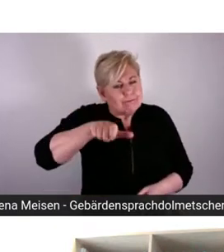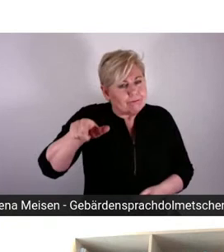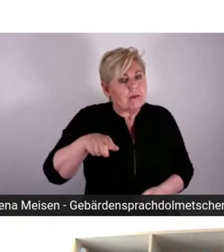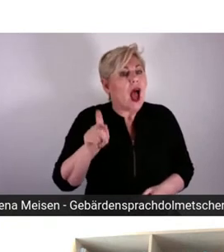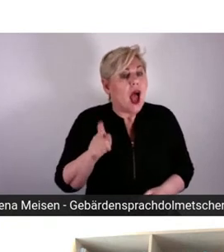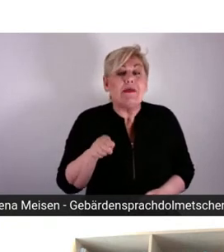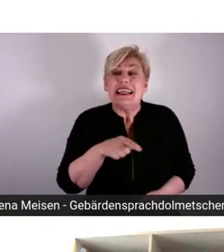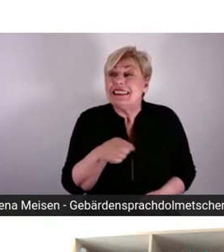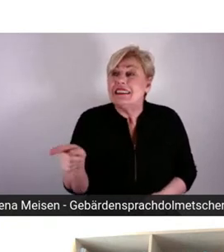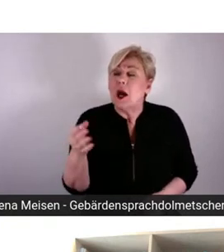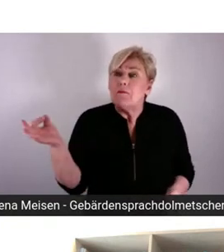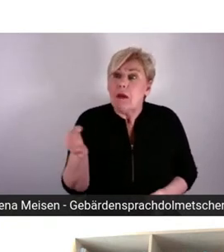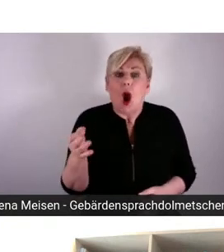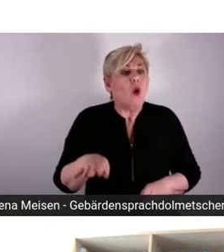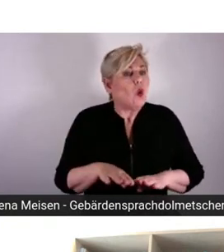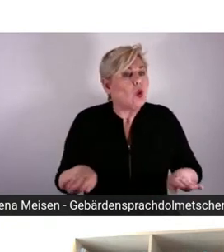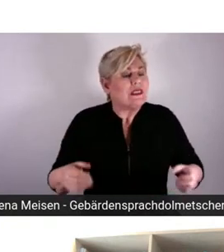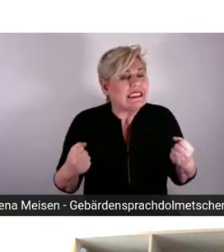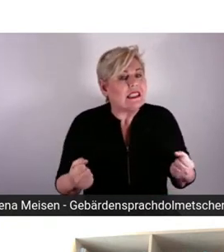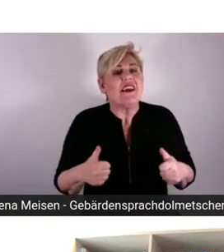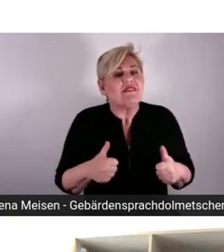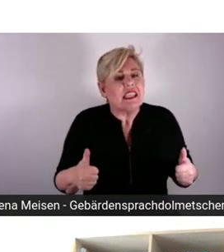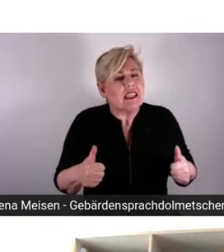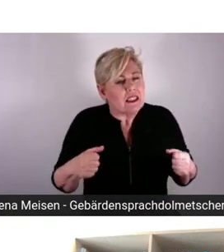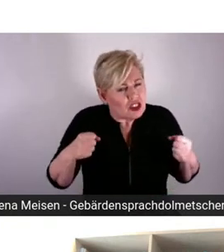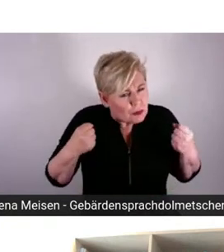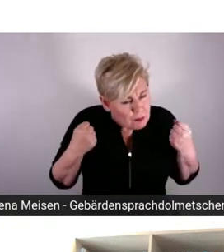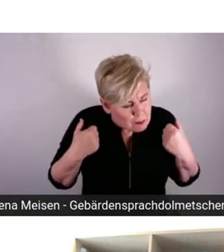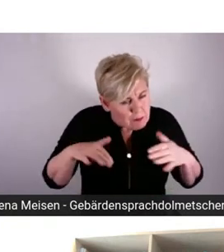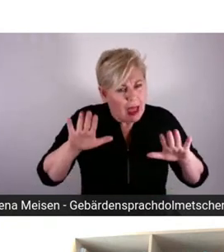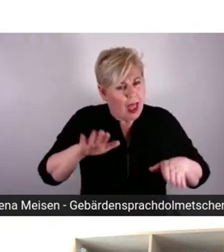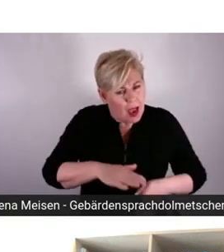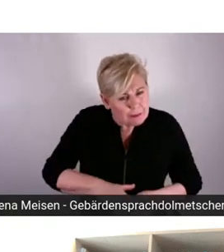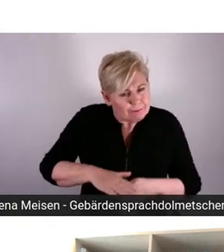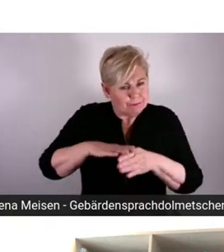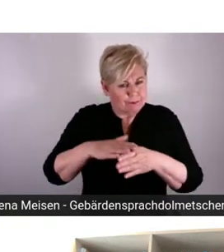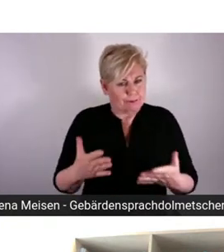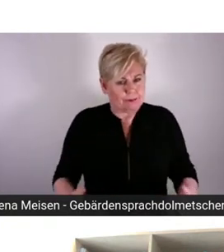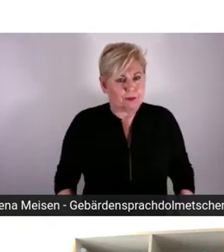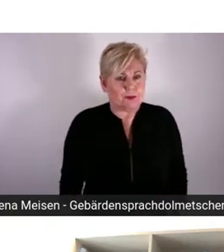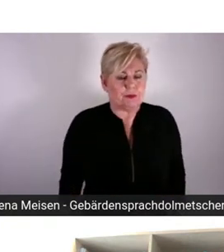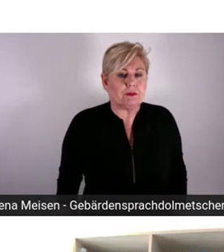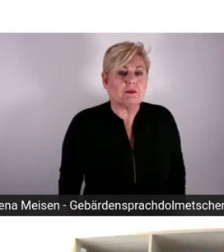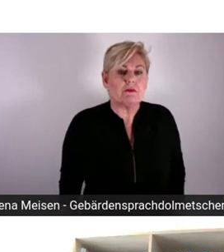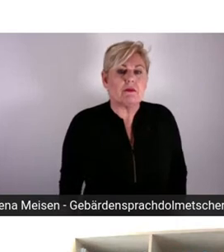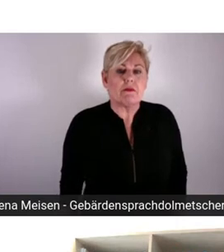Grundsicherung angewiesen sind, noch stärker dann zu unterstützen und zu fördern?